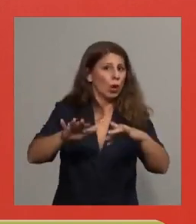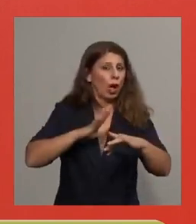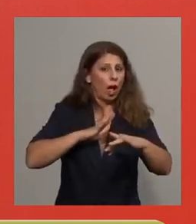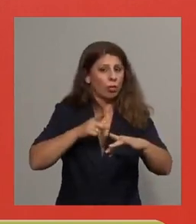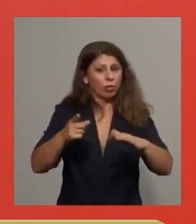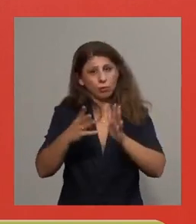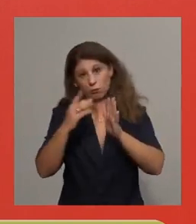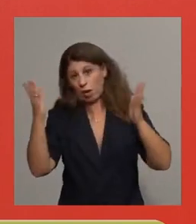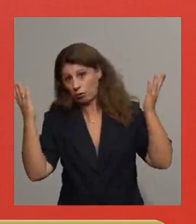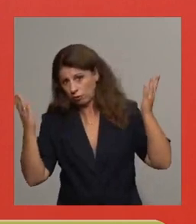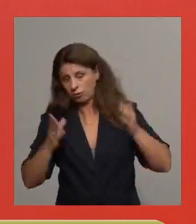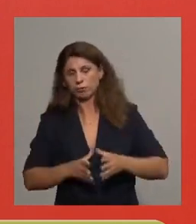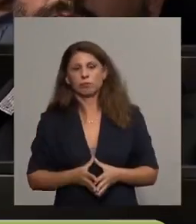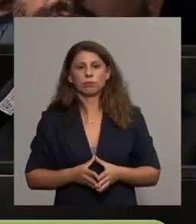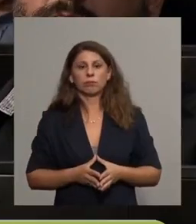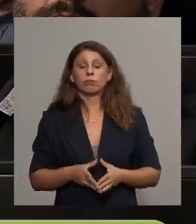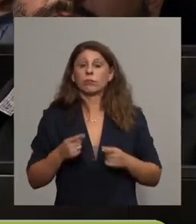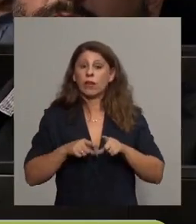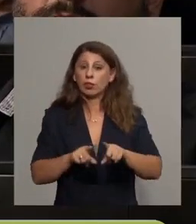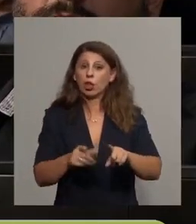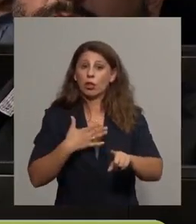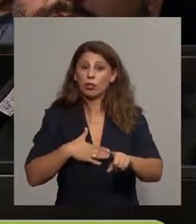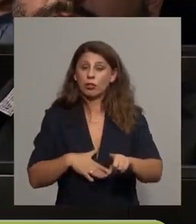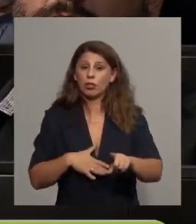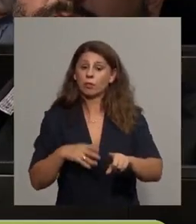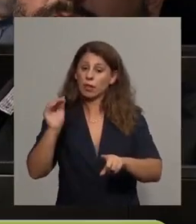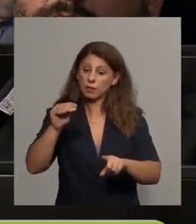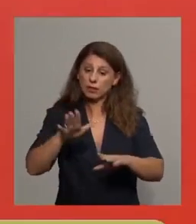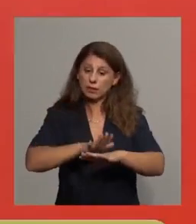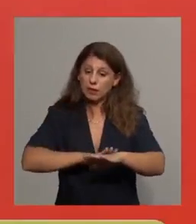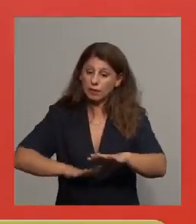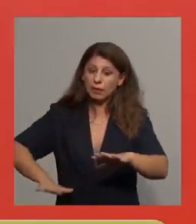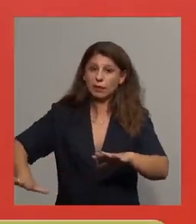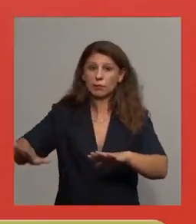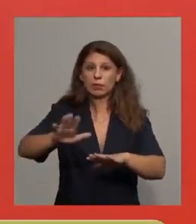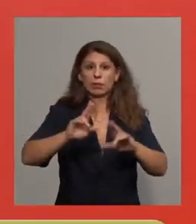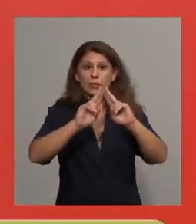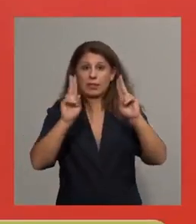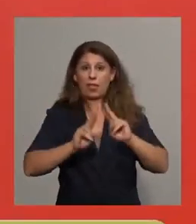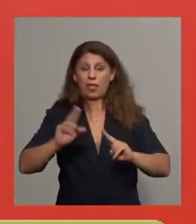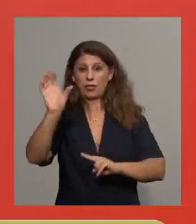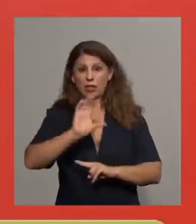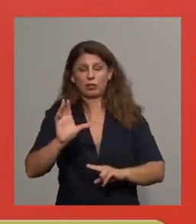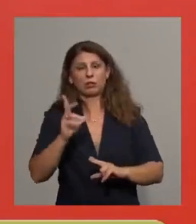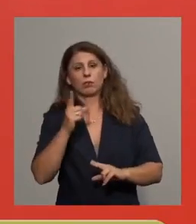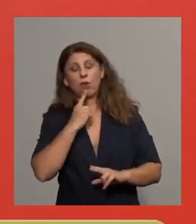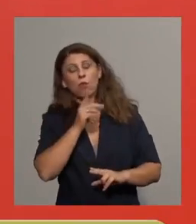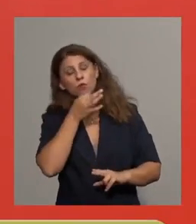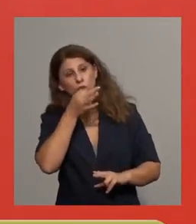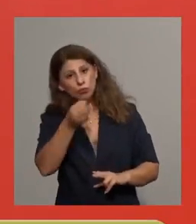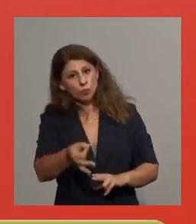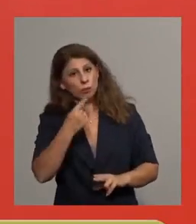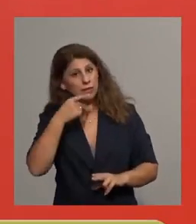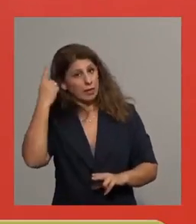Ταυτόχρονα, επιδιώκουμε την αξιοποίηση της ευρύτερης περιοχής της ΔΕΘ, όπως αναφέρθηκε